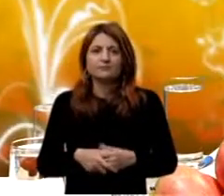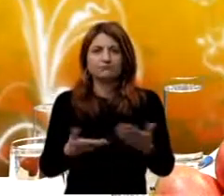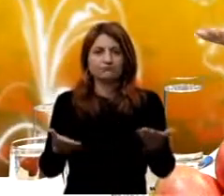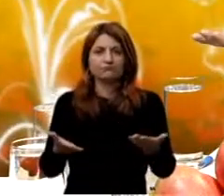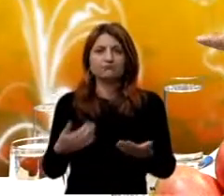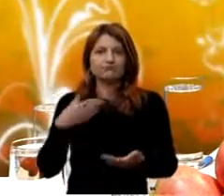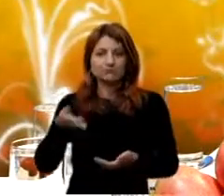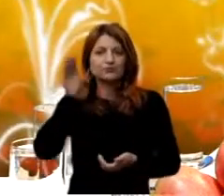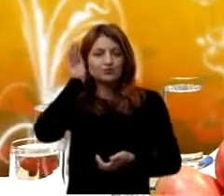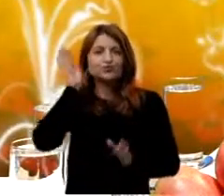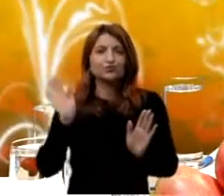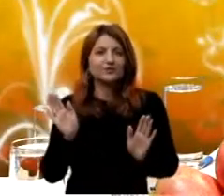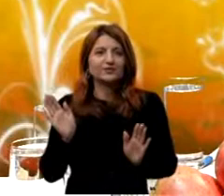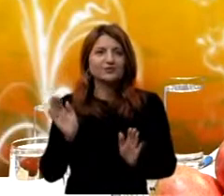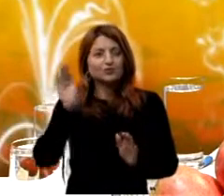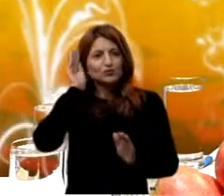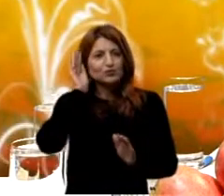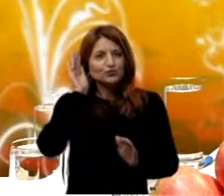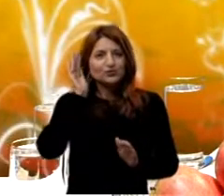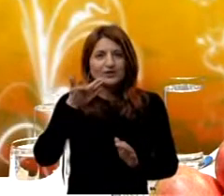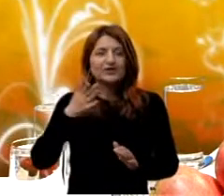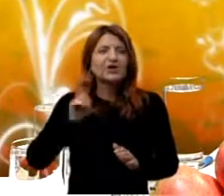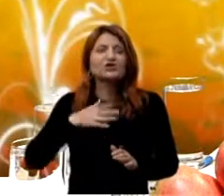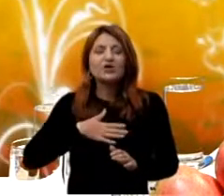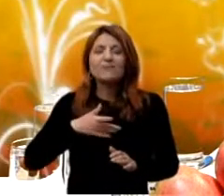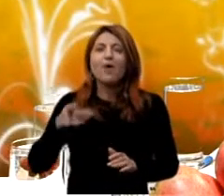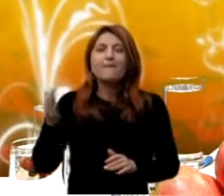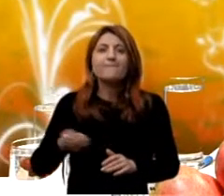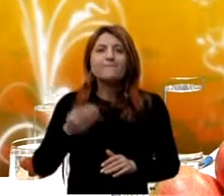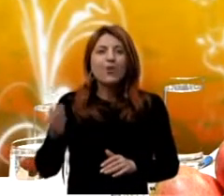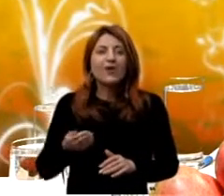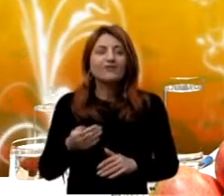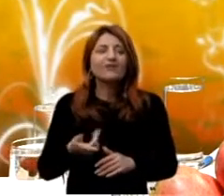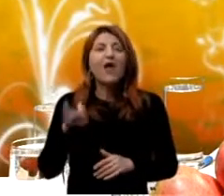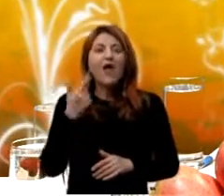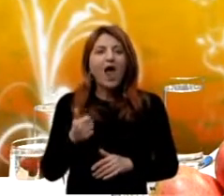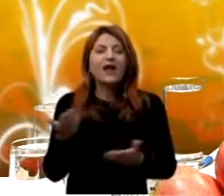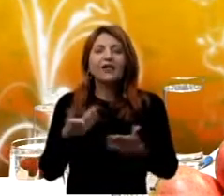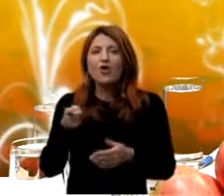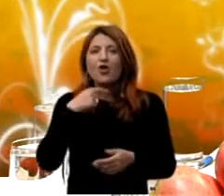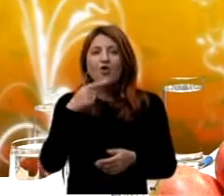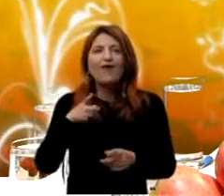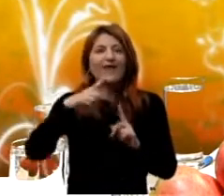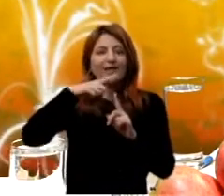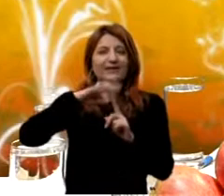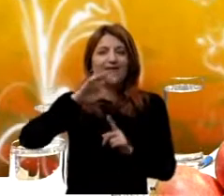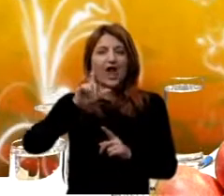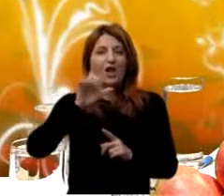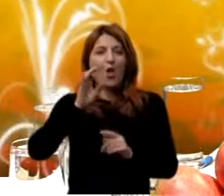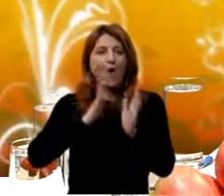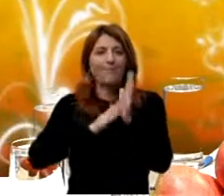Mi smo čuli smo vas, ne bi se htjeli ponavljati, jel tako? Ali čak i kad se je govorilo o telomerima, oni